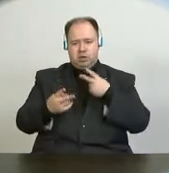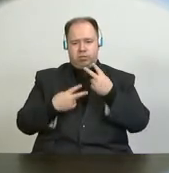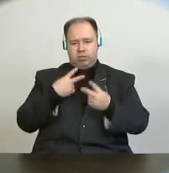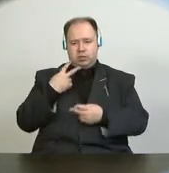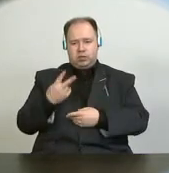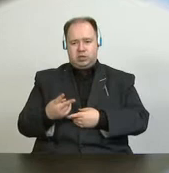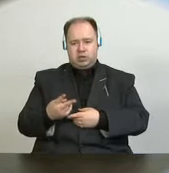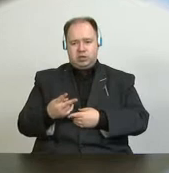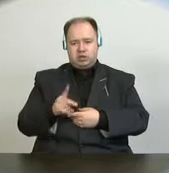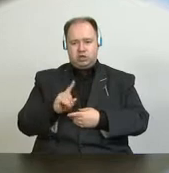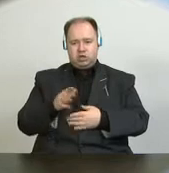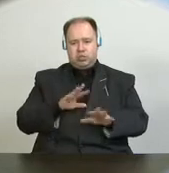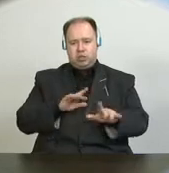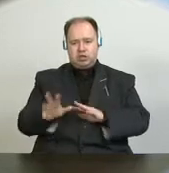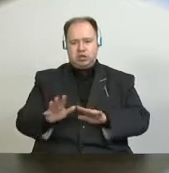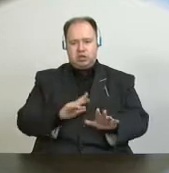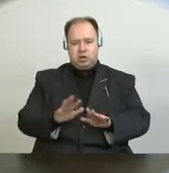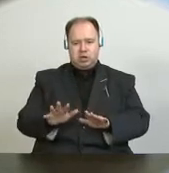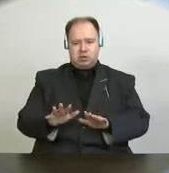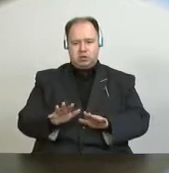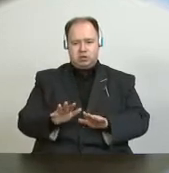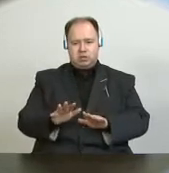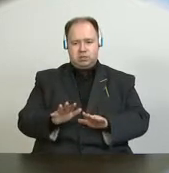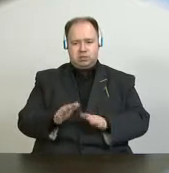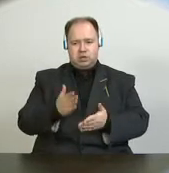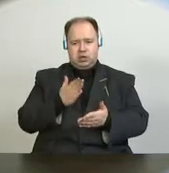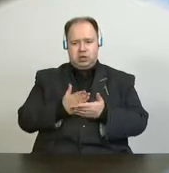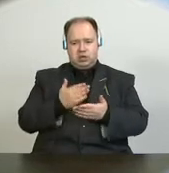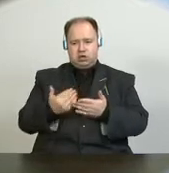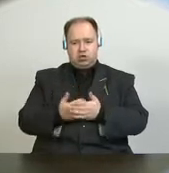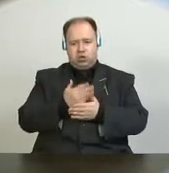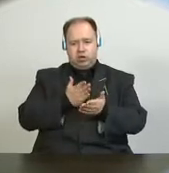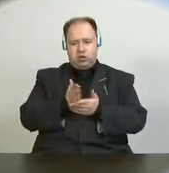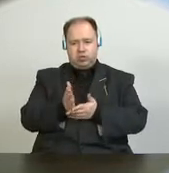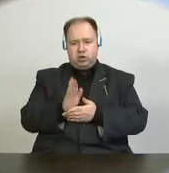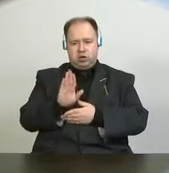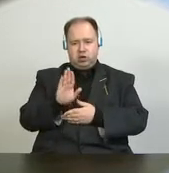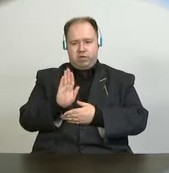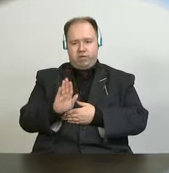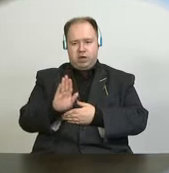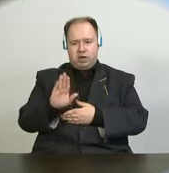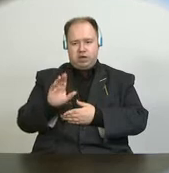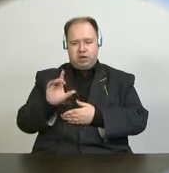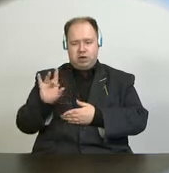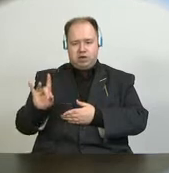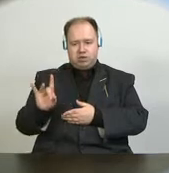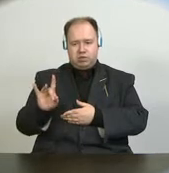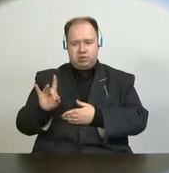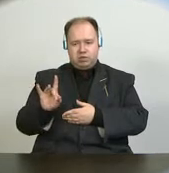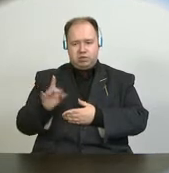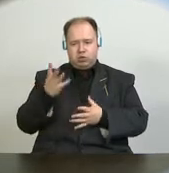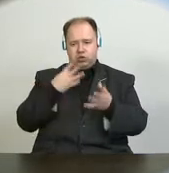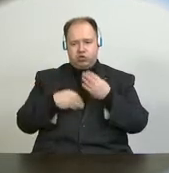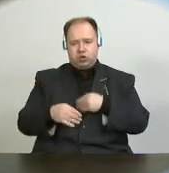чем мы занимаемся в частности уже есть такой новое направление это we are виртуальная реальность которая как раз вот